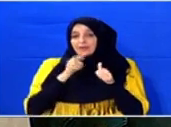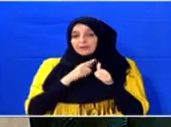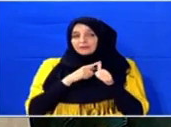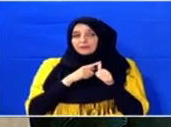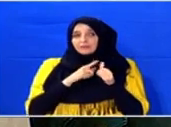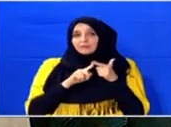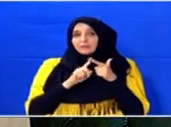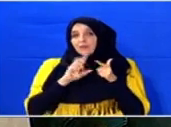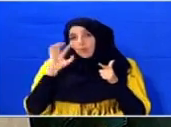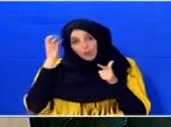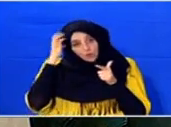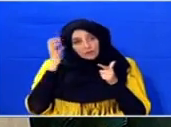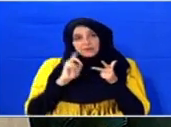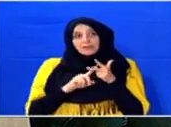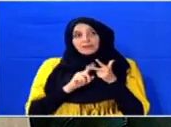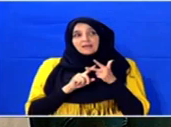بعد بعد